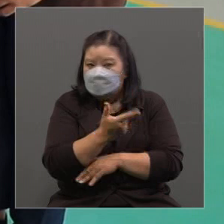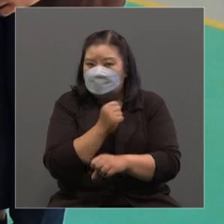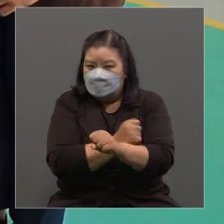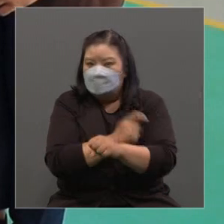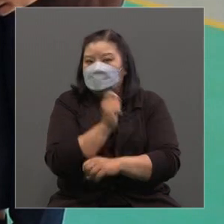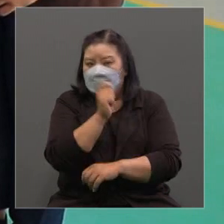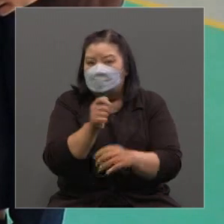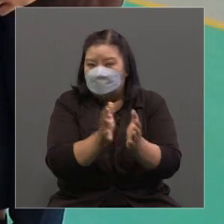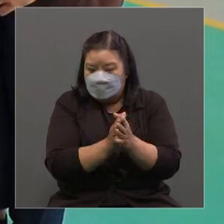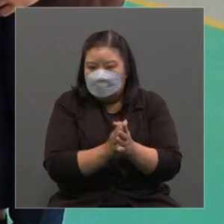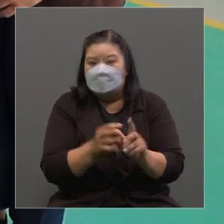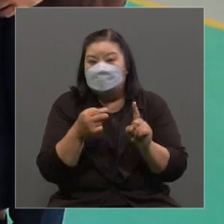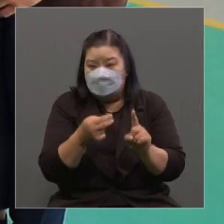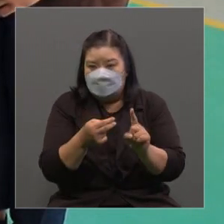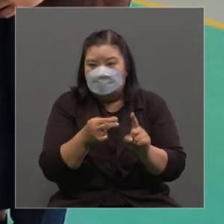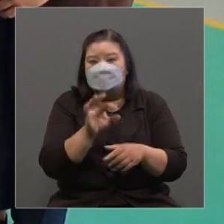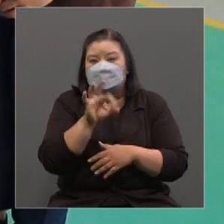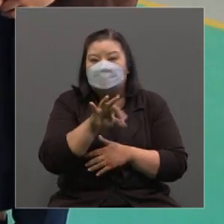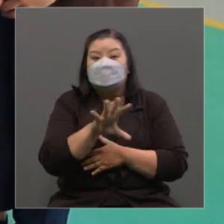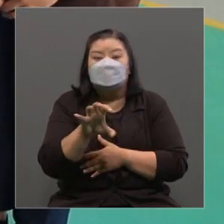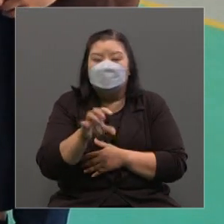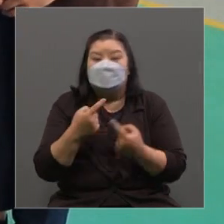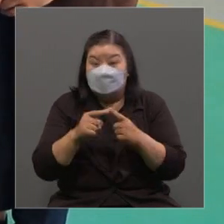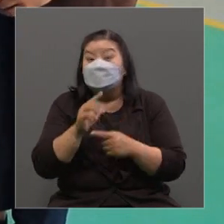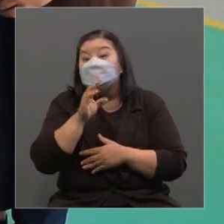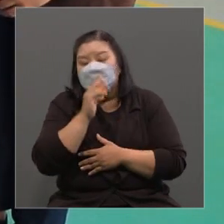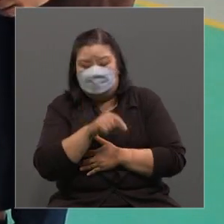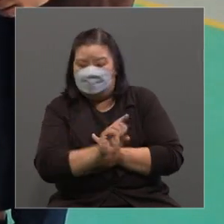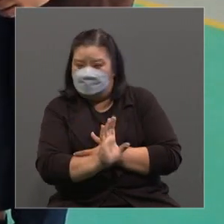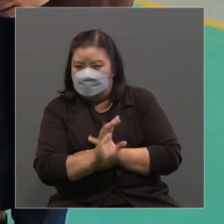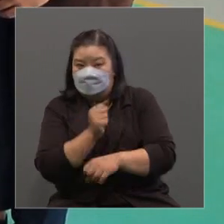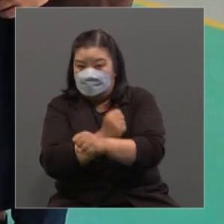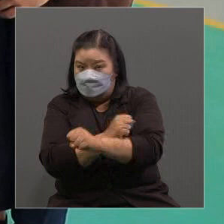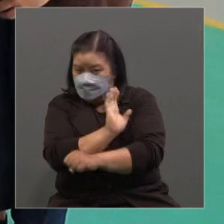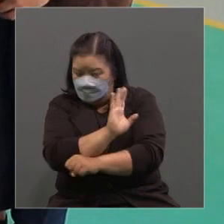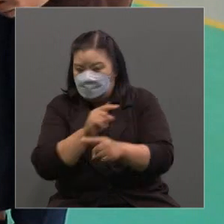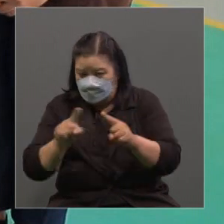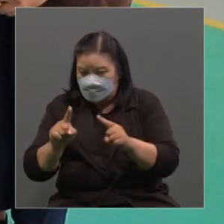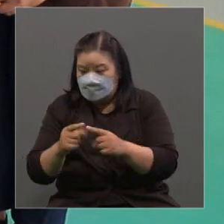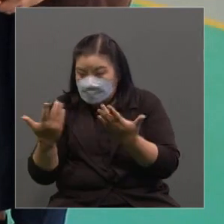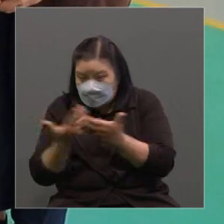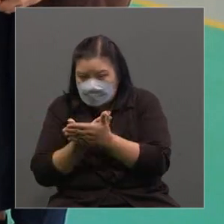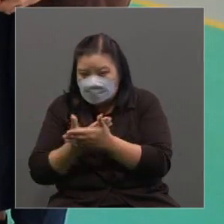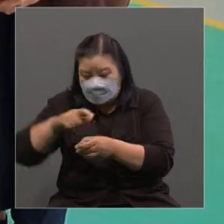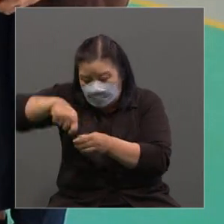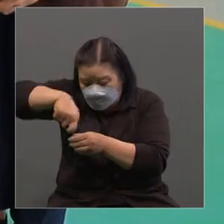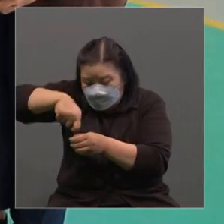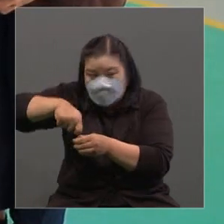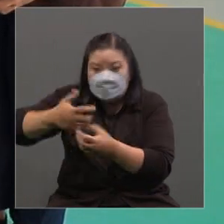เป็นเงิน 19,500 บาทครับแต่ถ้าเราใช้เครื่องผสมเกสรเราจะใช้แรงงานคนแค่1ค